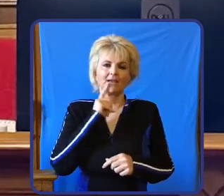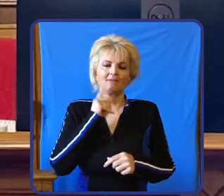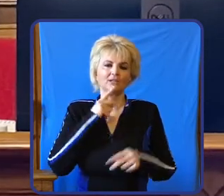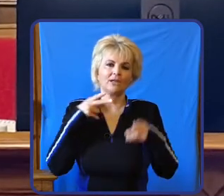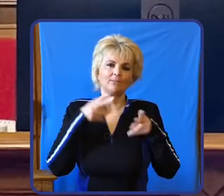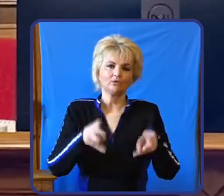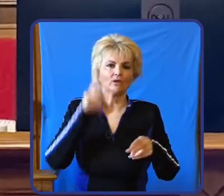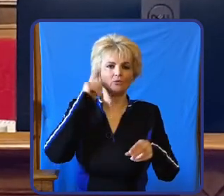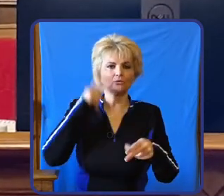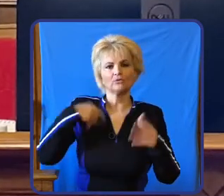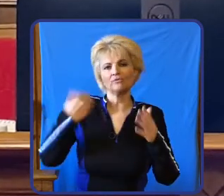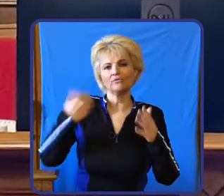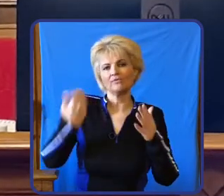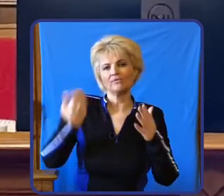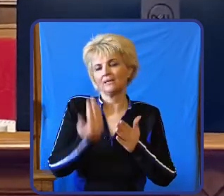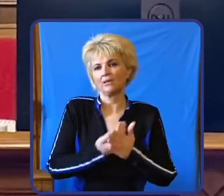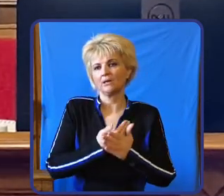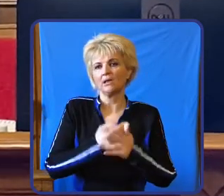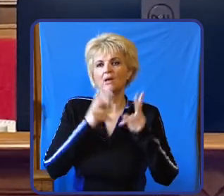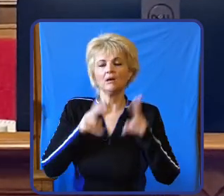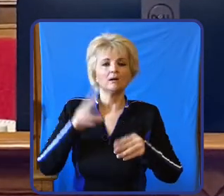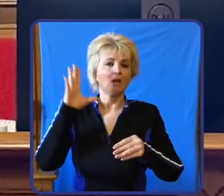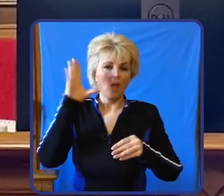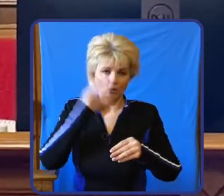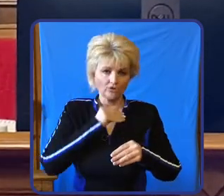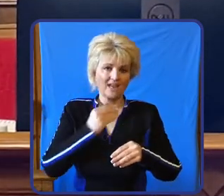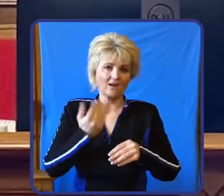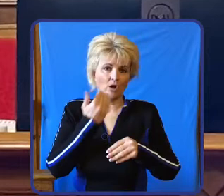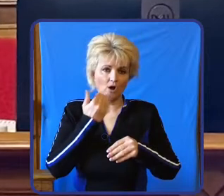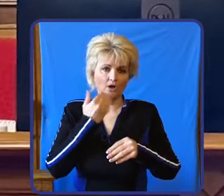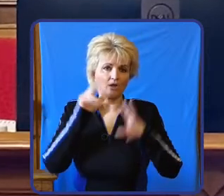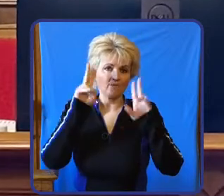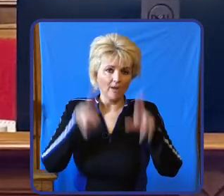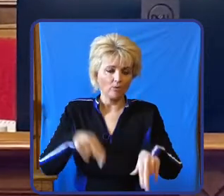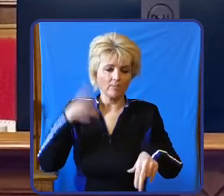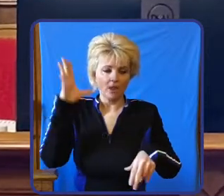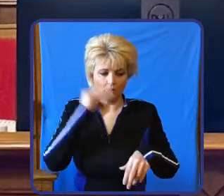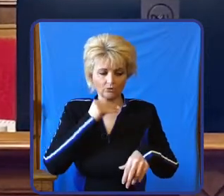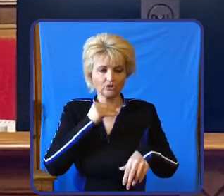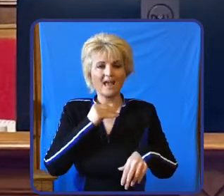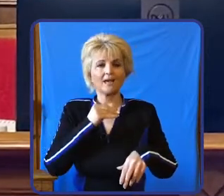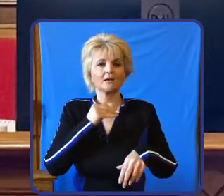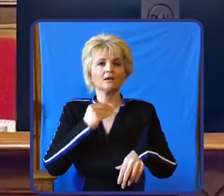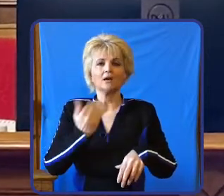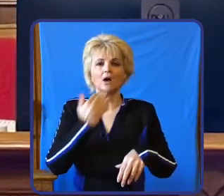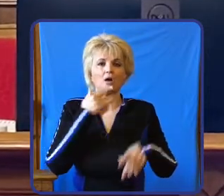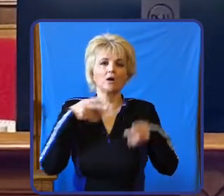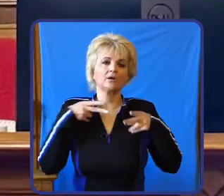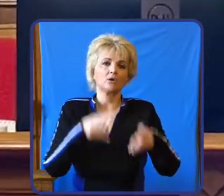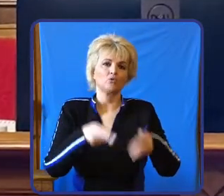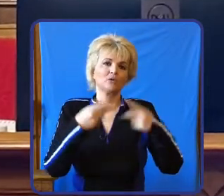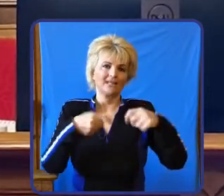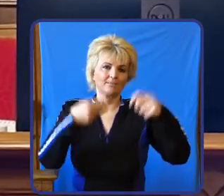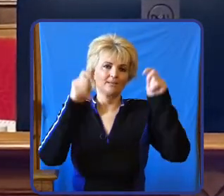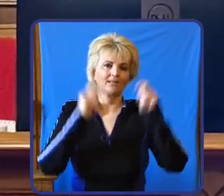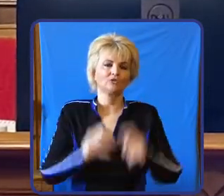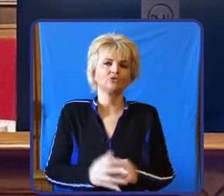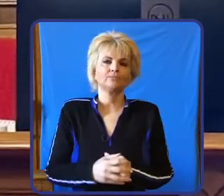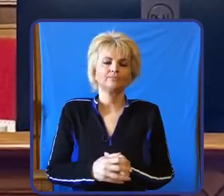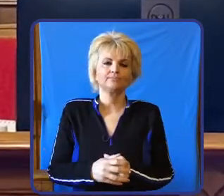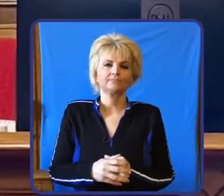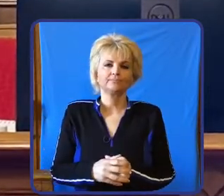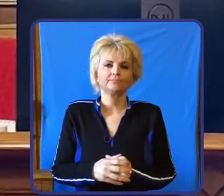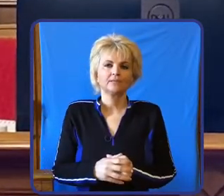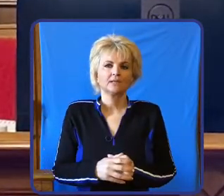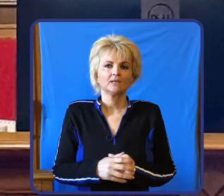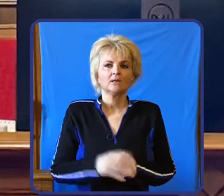és újítottunk föl. Szerintem erre van lakossági igény. Szerintem tényleges lakossági igény van ezek mögött az útépítési projektek mögött. Ahogy én